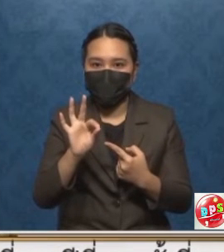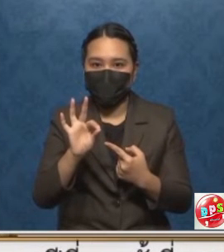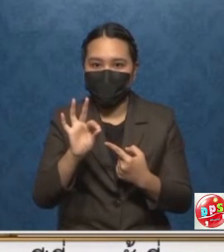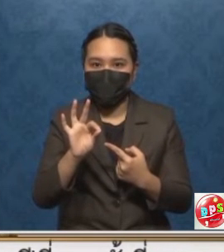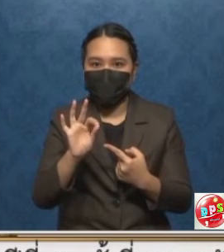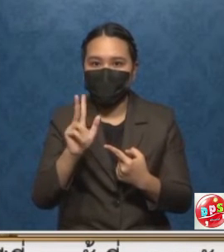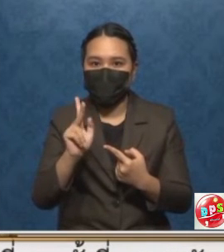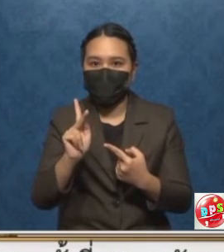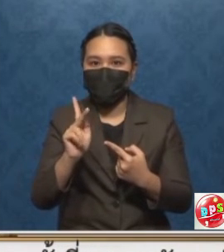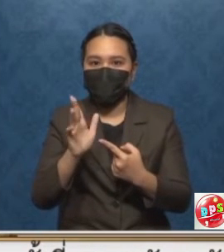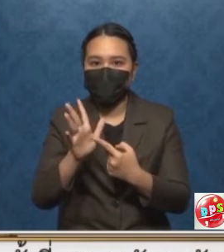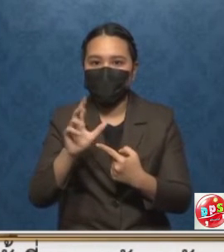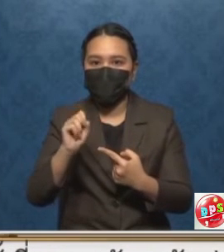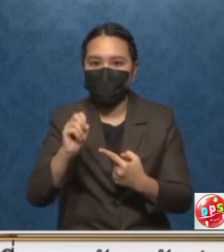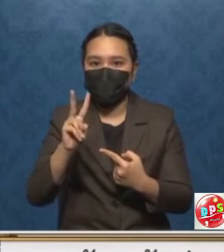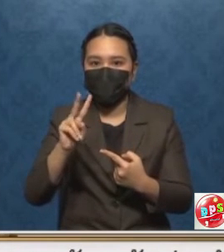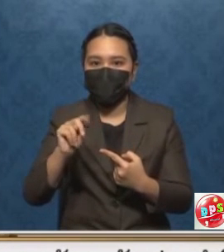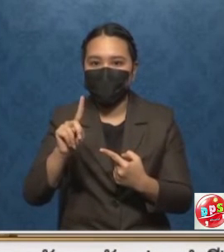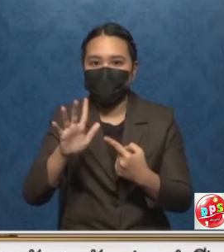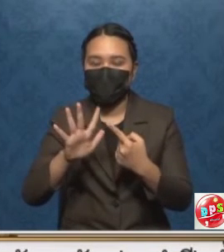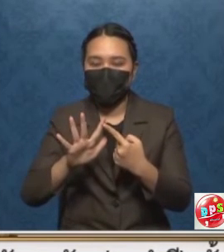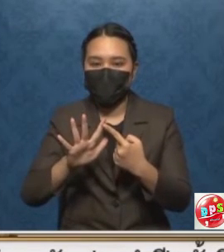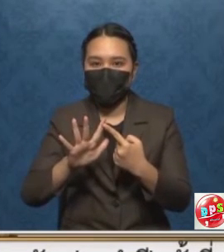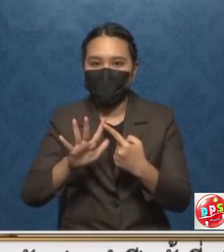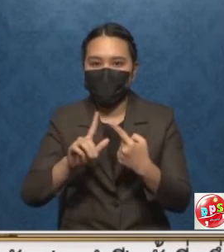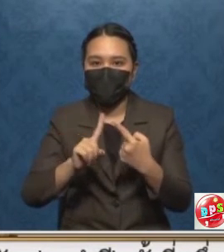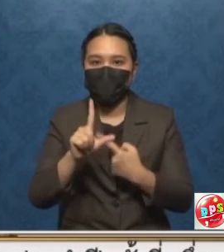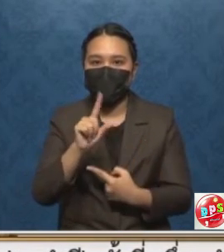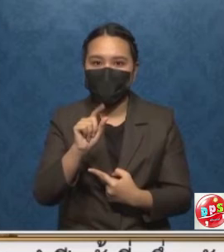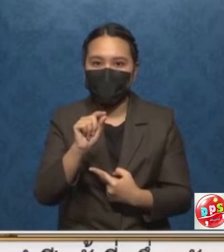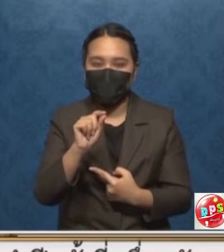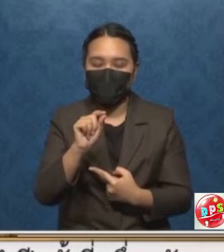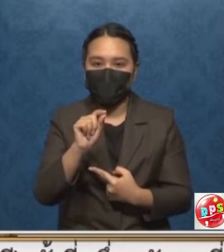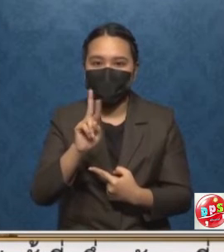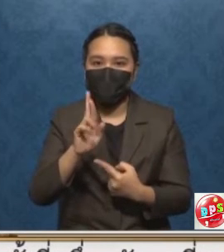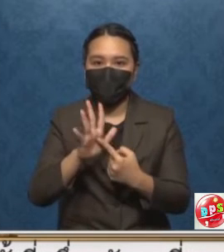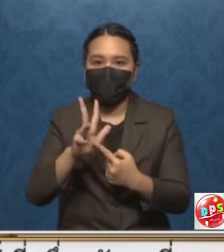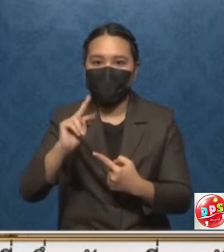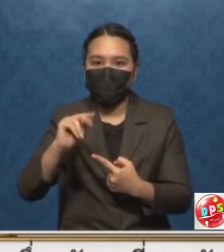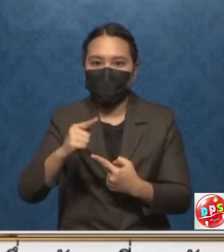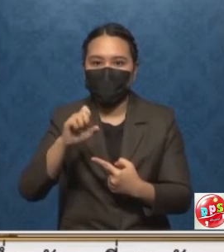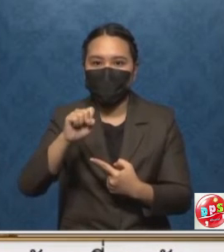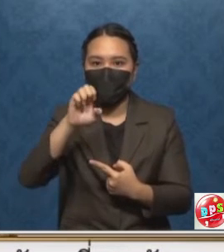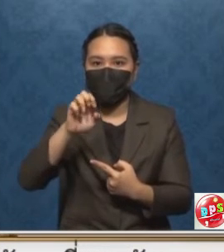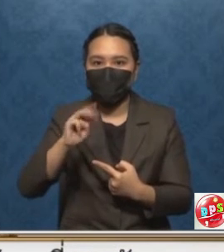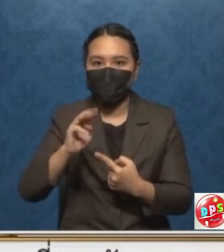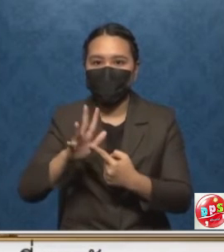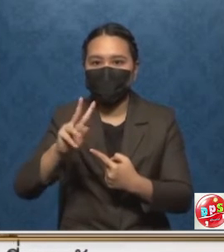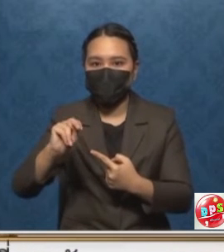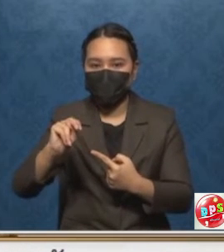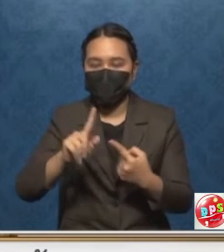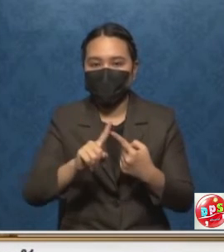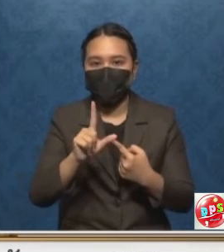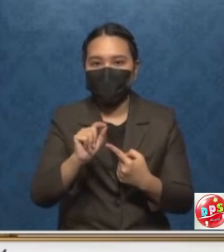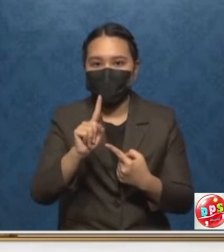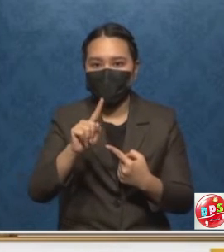นะ บวล รัตนารัก20. นายรังซีมัน โรม21. น